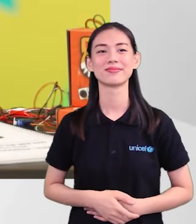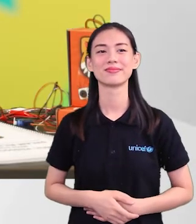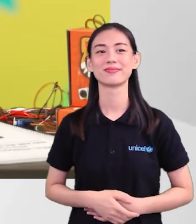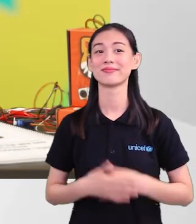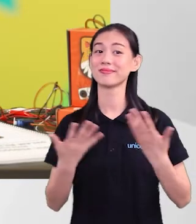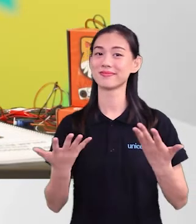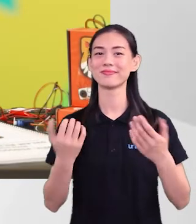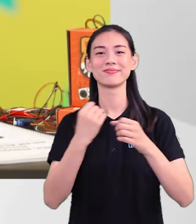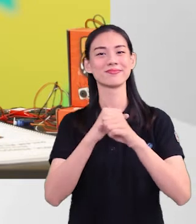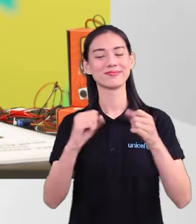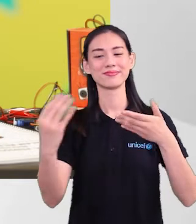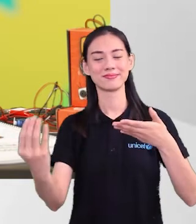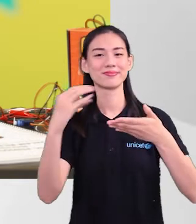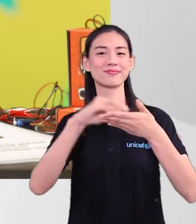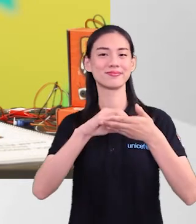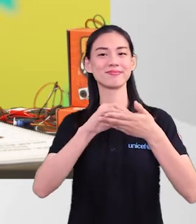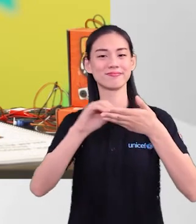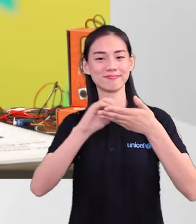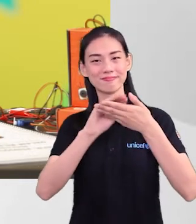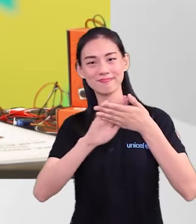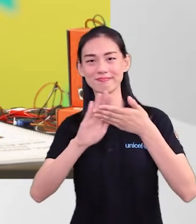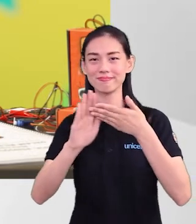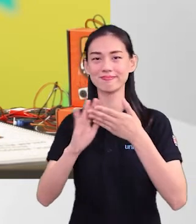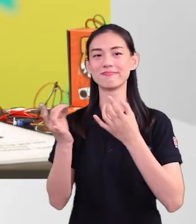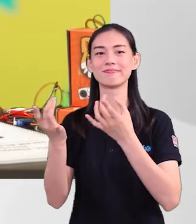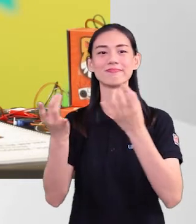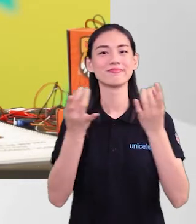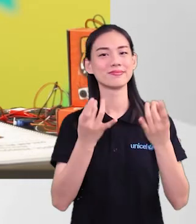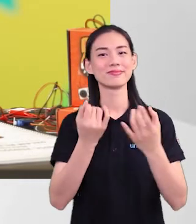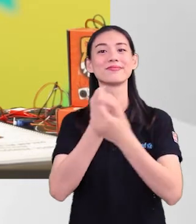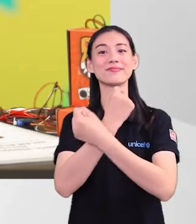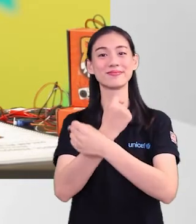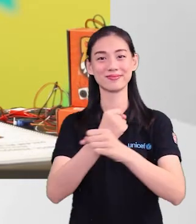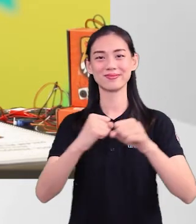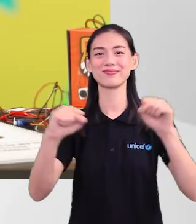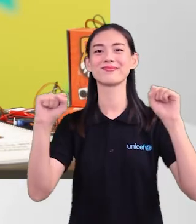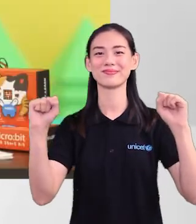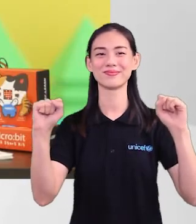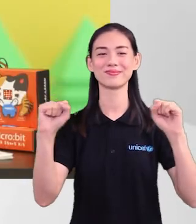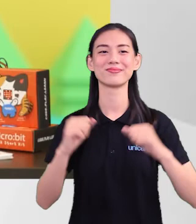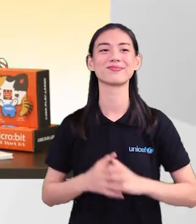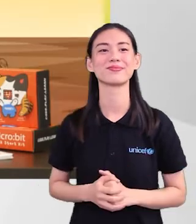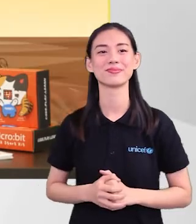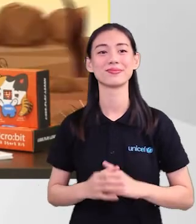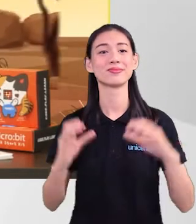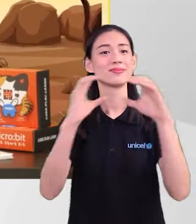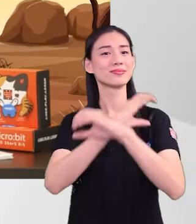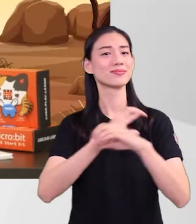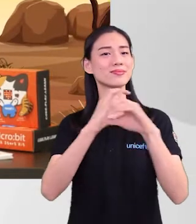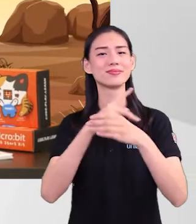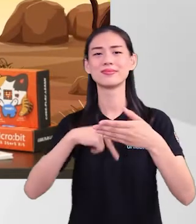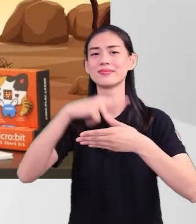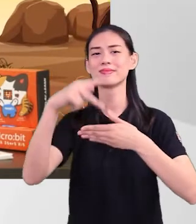1, 2, 3. Kemaskan projek anda dan cuba susunkan wayar dan papan microbit supaya tidak kelihatan dari depan. Projek singa jinak dah